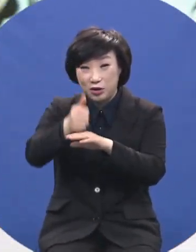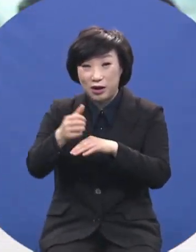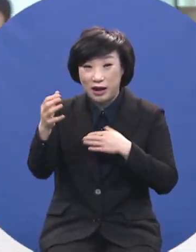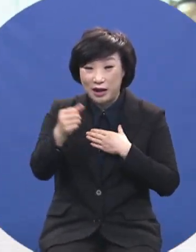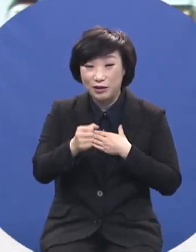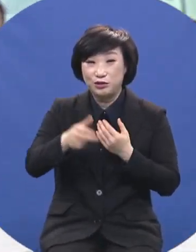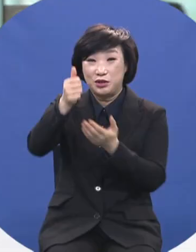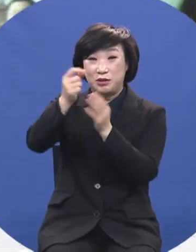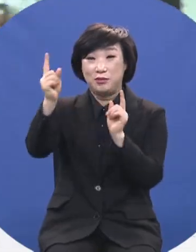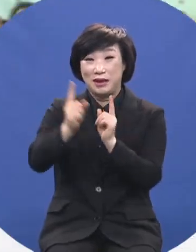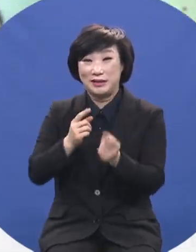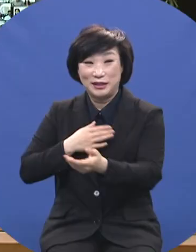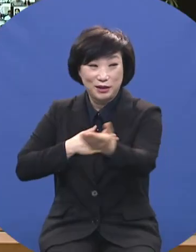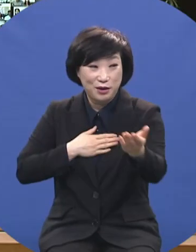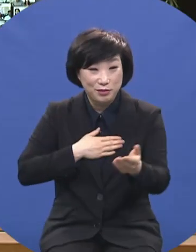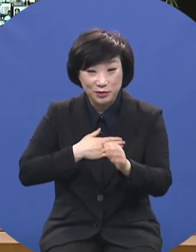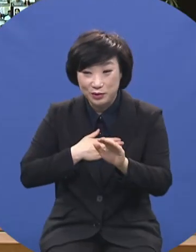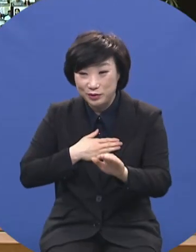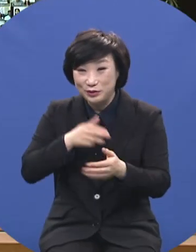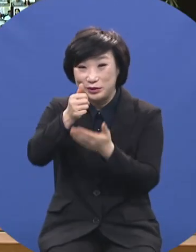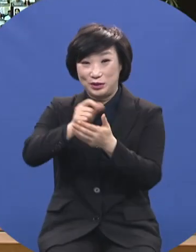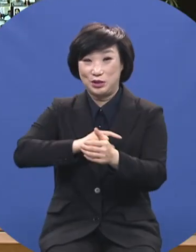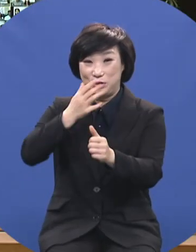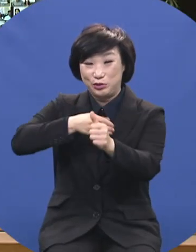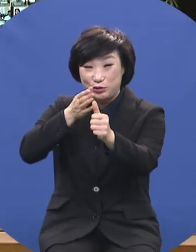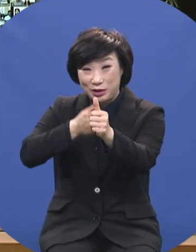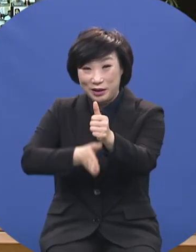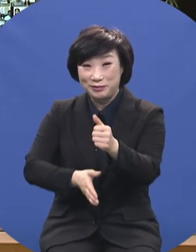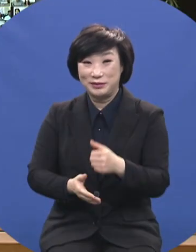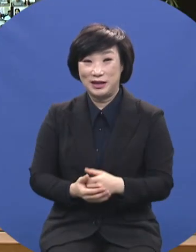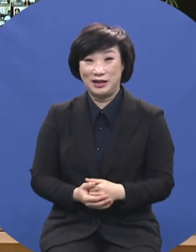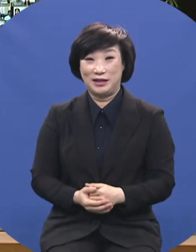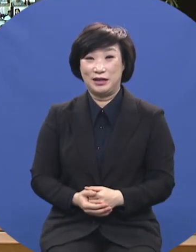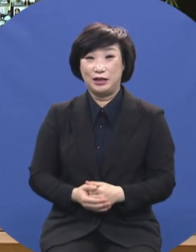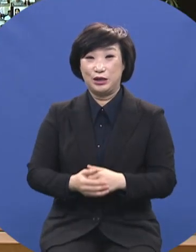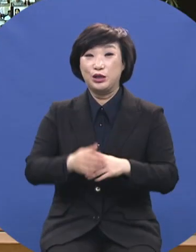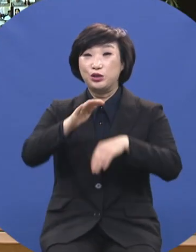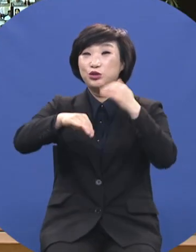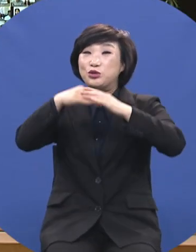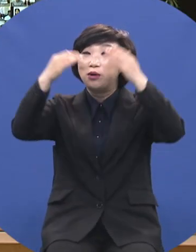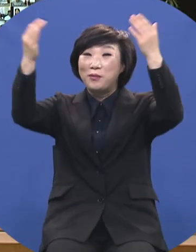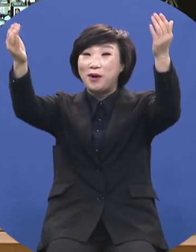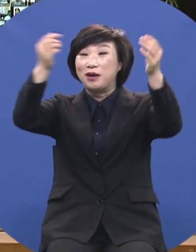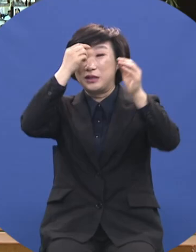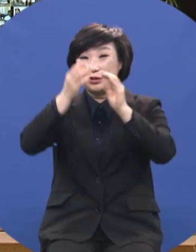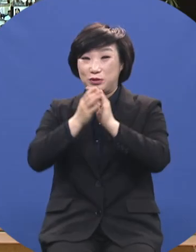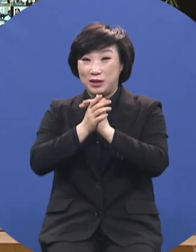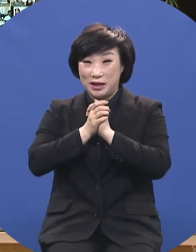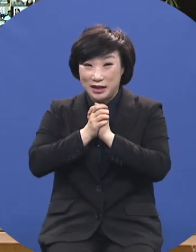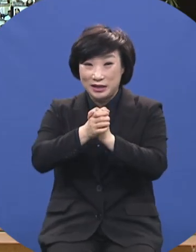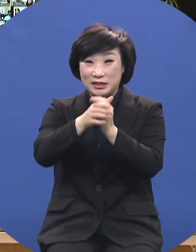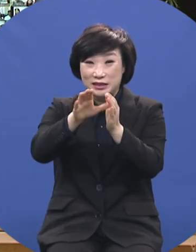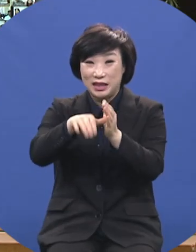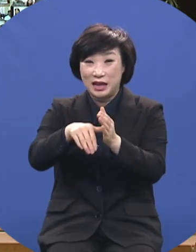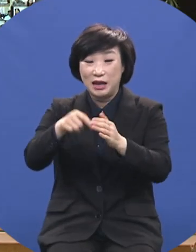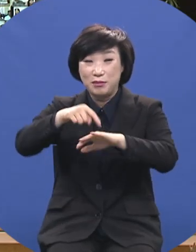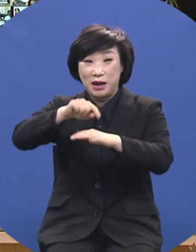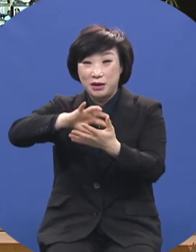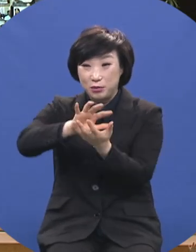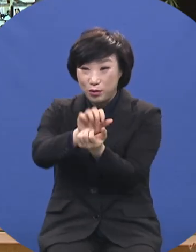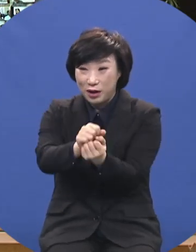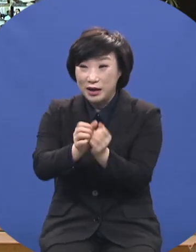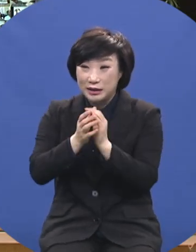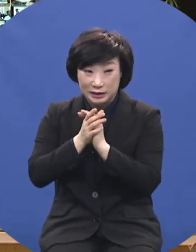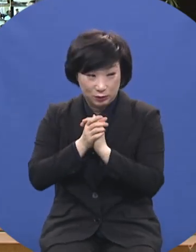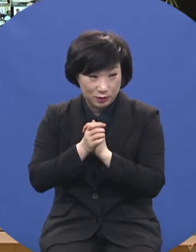주님 만나는 여러분 되기를 주님의 이름으로 축원합니다. 두 손 번쩍 들고 애절하고